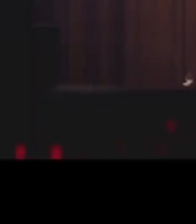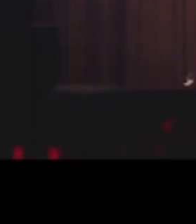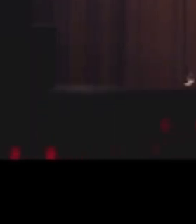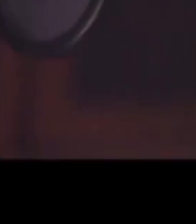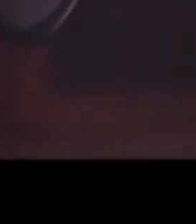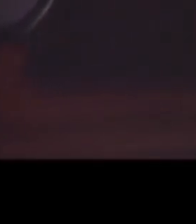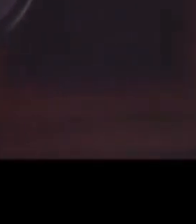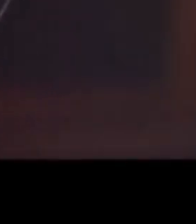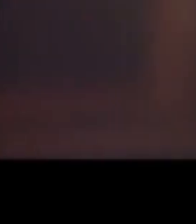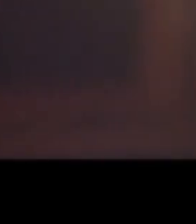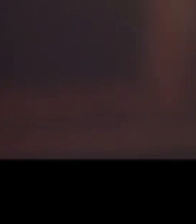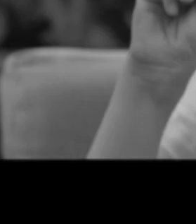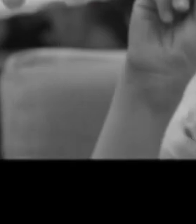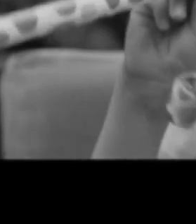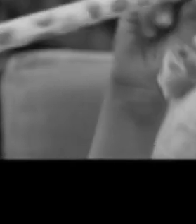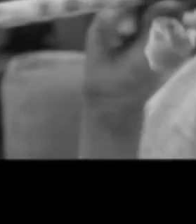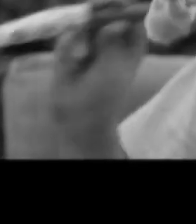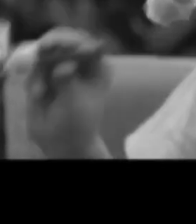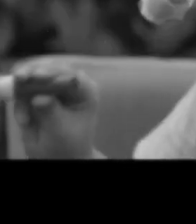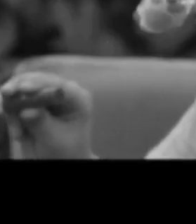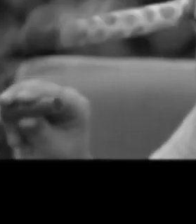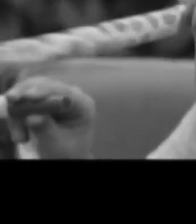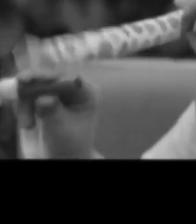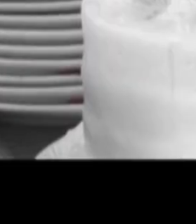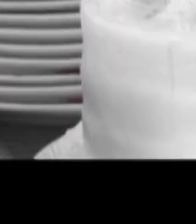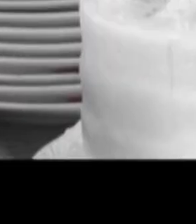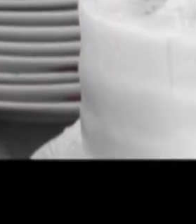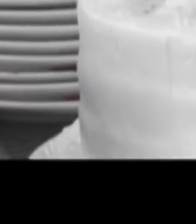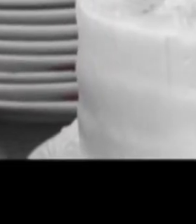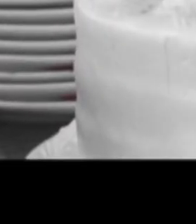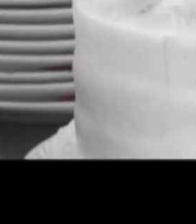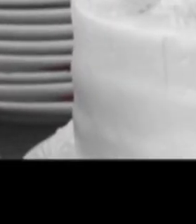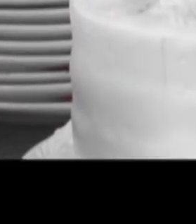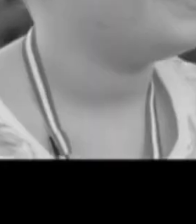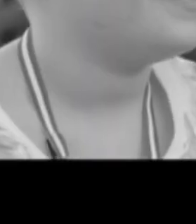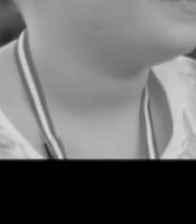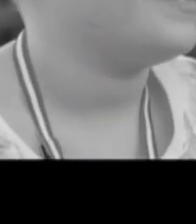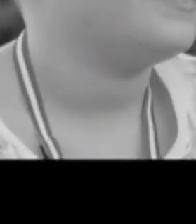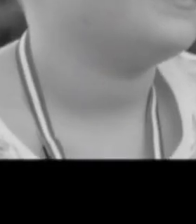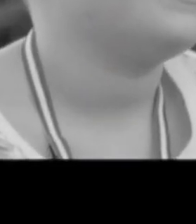Bori se.